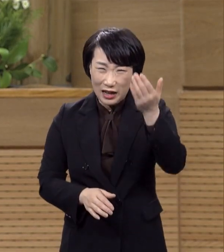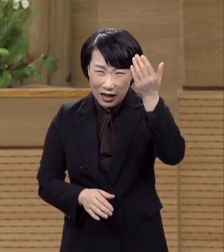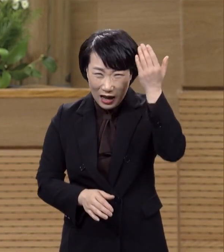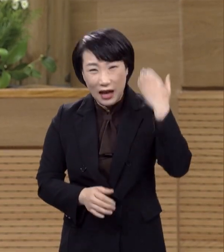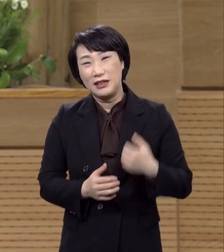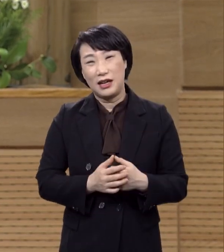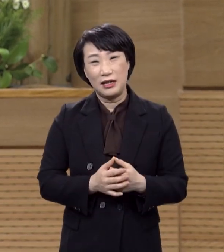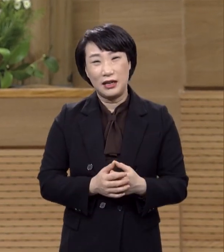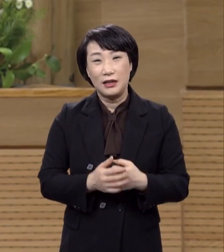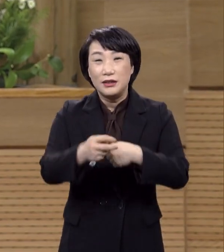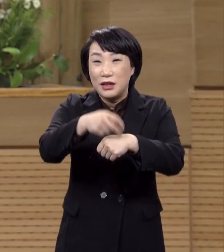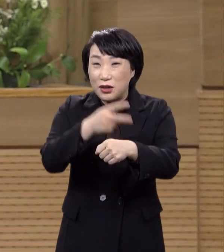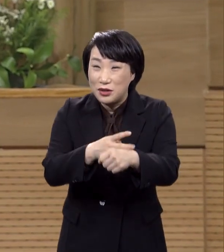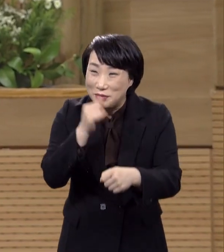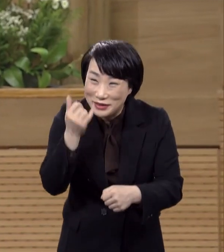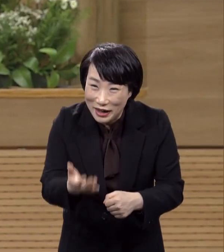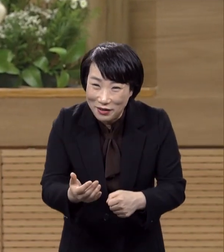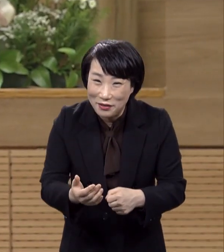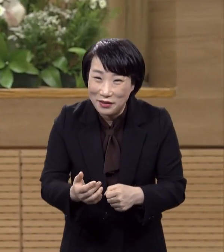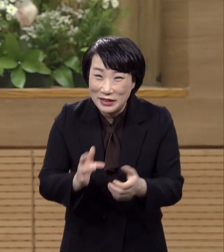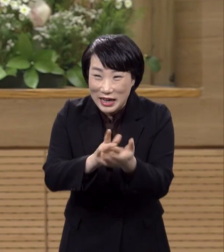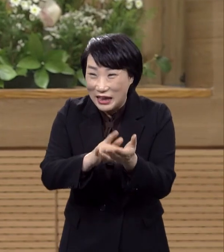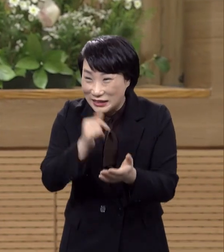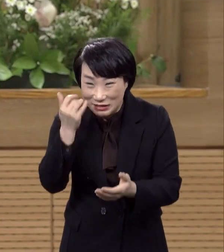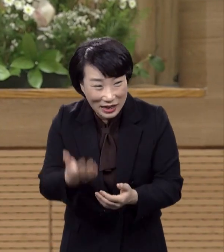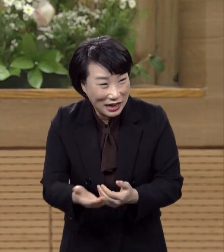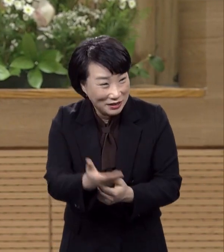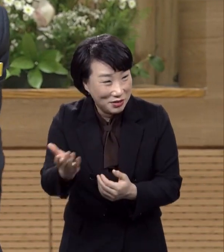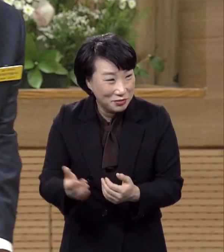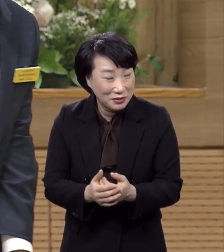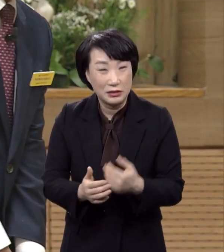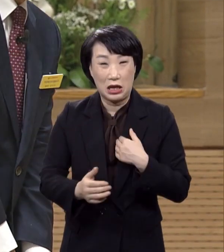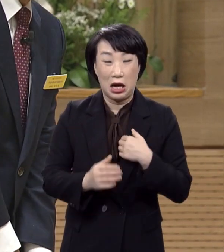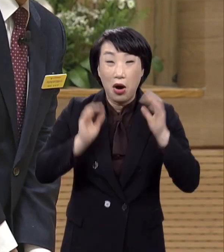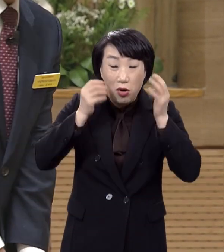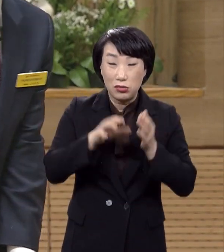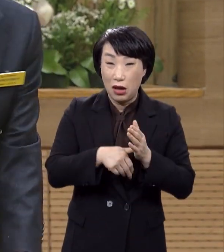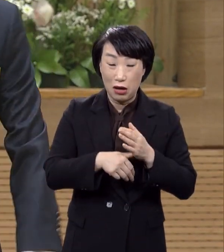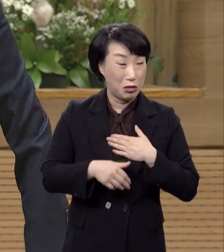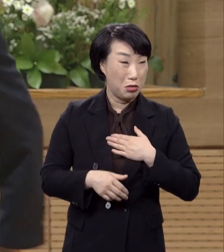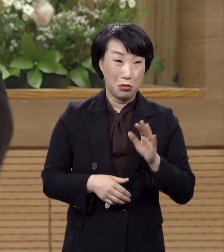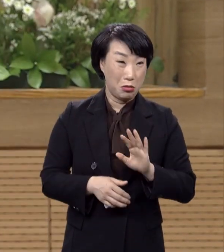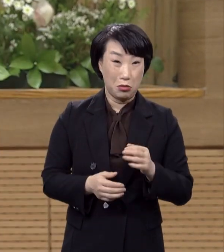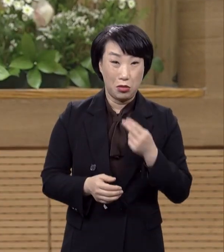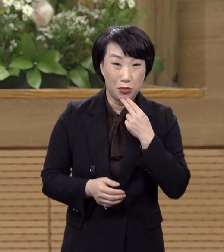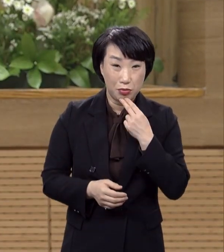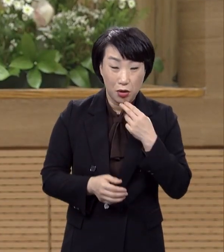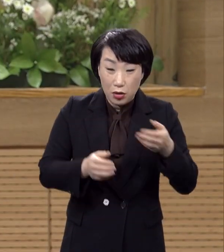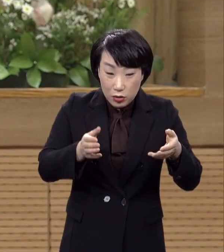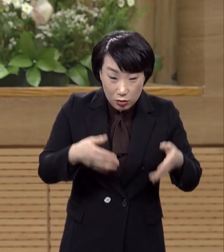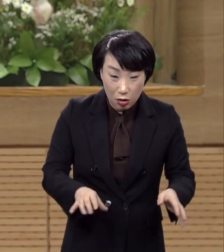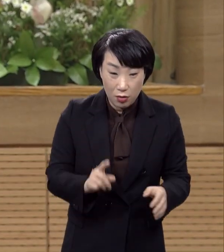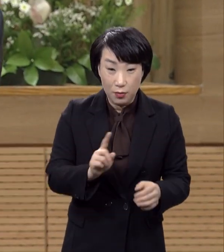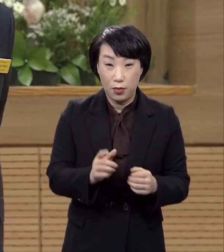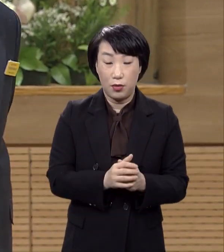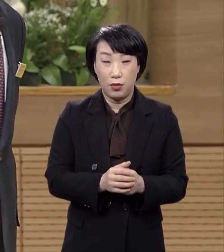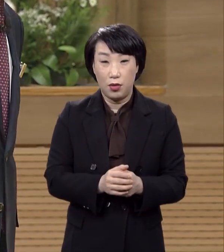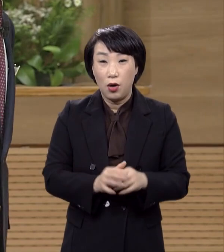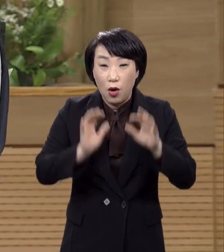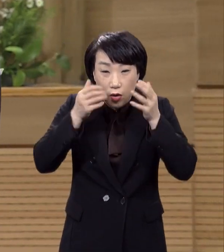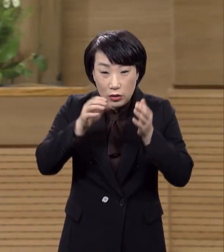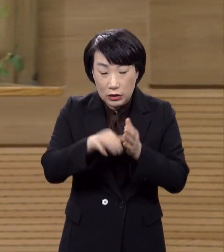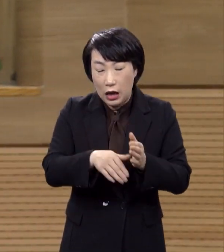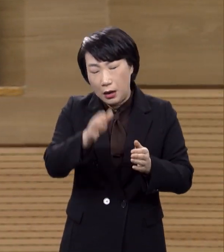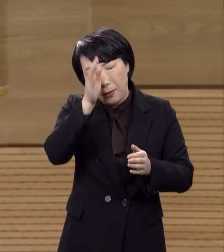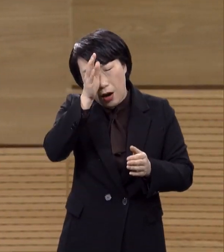옛날에 의사가 어디 있습니까? 약이 어디 있습니까? 우리 시대만 해도 그냥 태어나서 그저